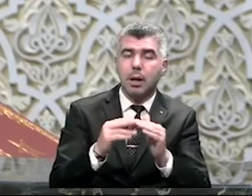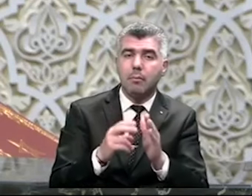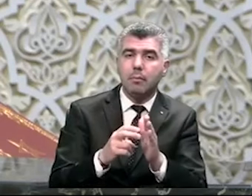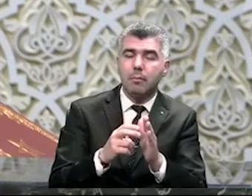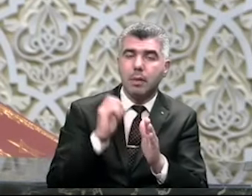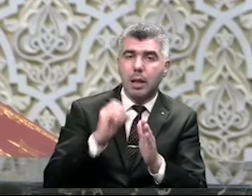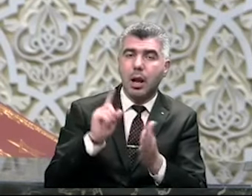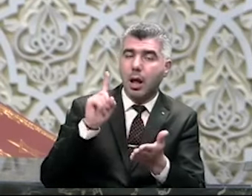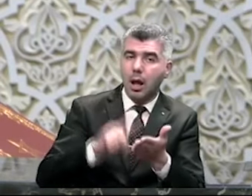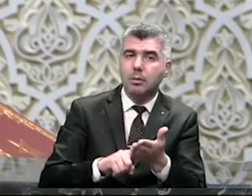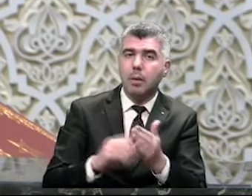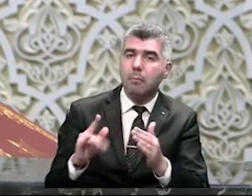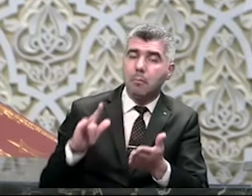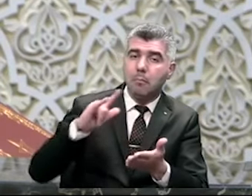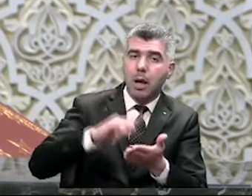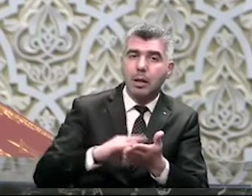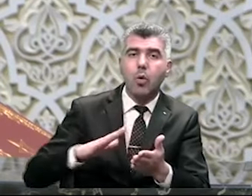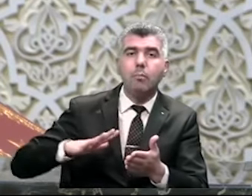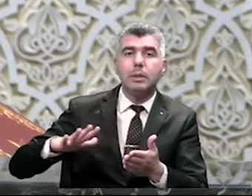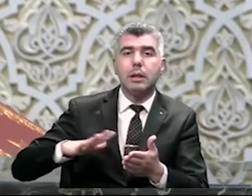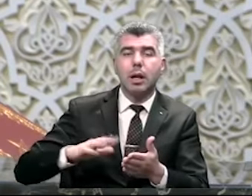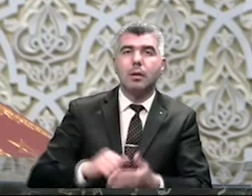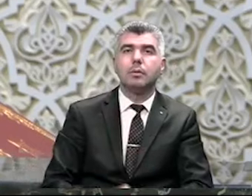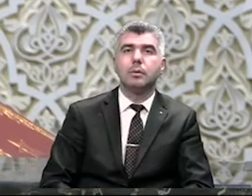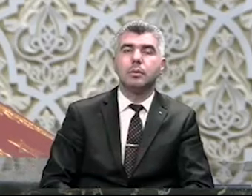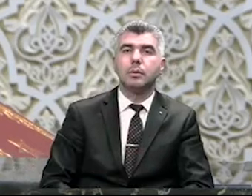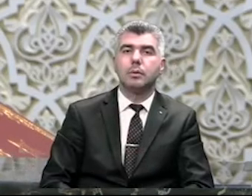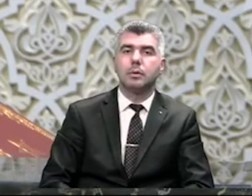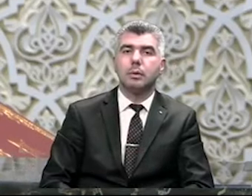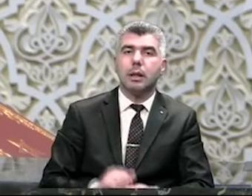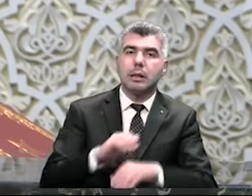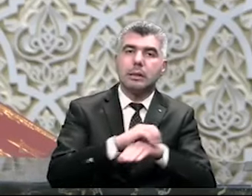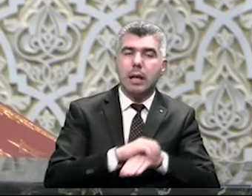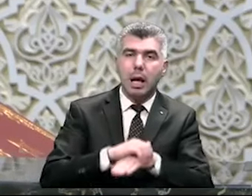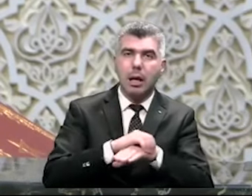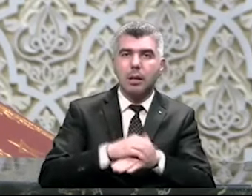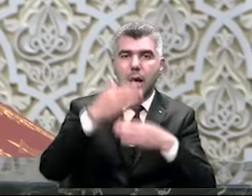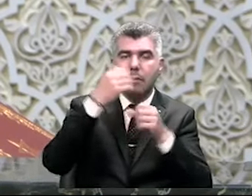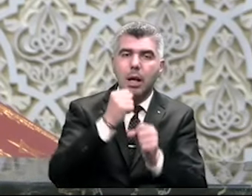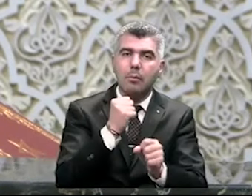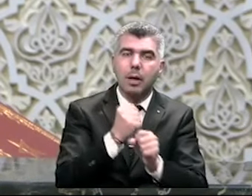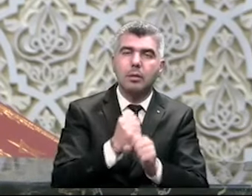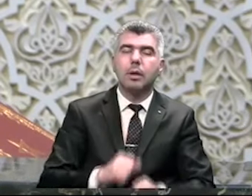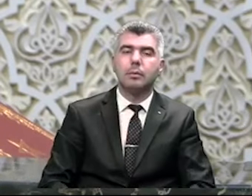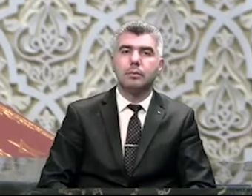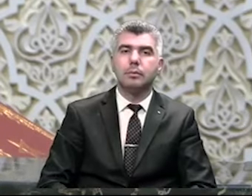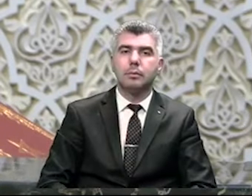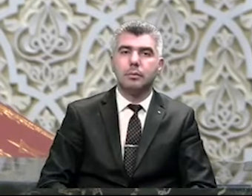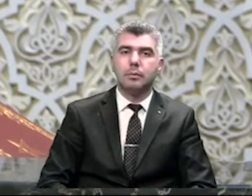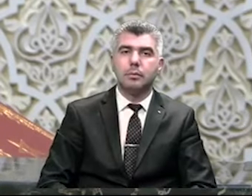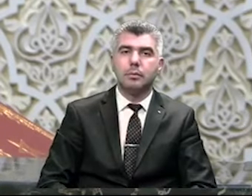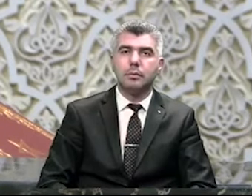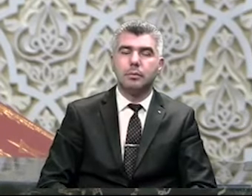المجاوره لها موضوع السؤال الموالي دائما مع فريق الاتحاد المغربي للشغل تفضلي استاذه